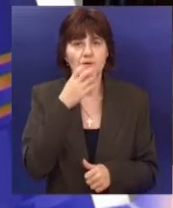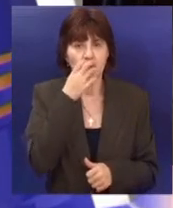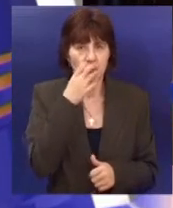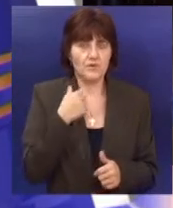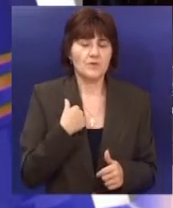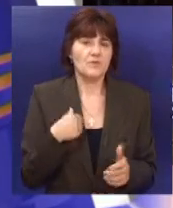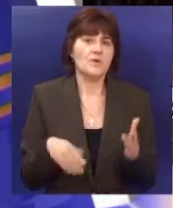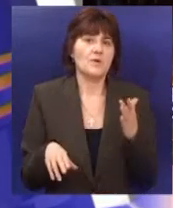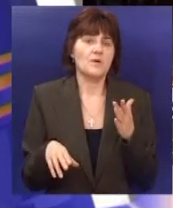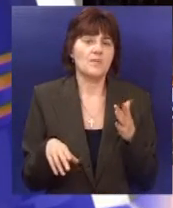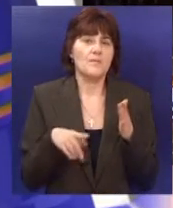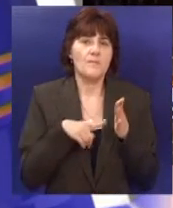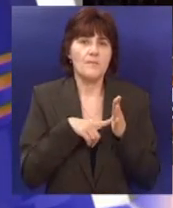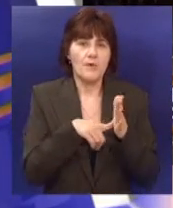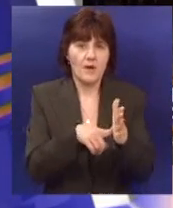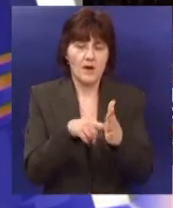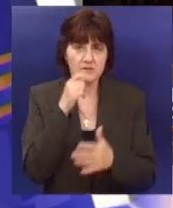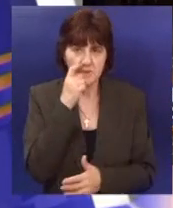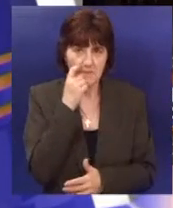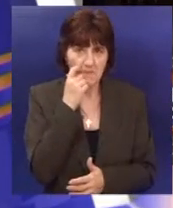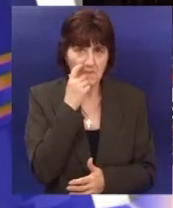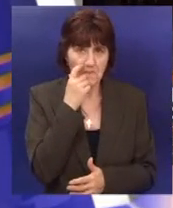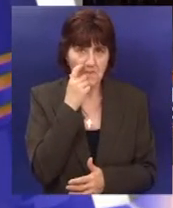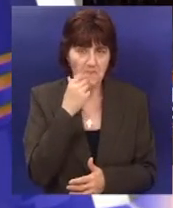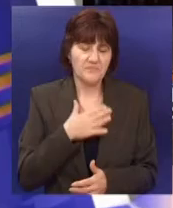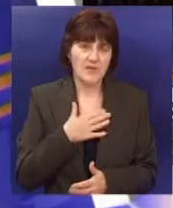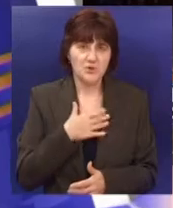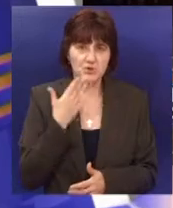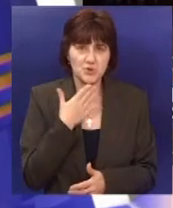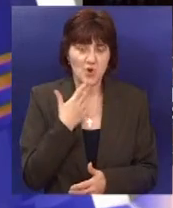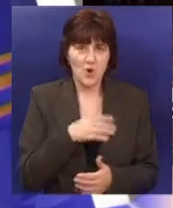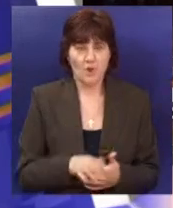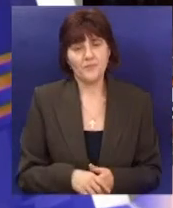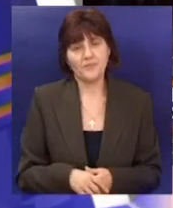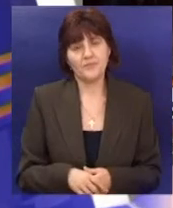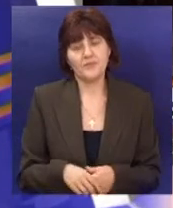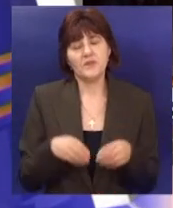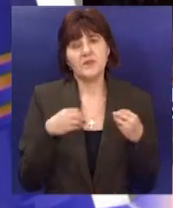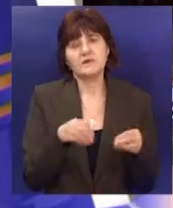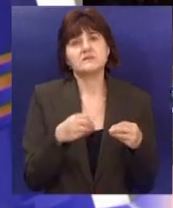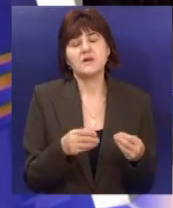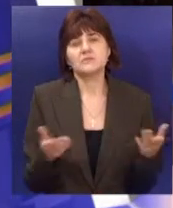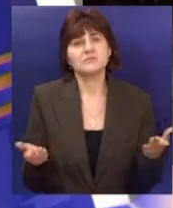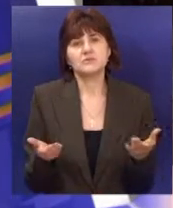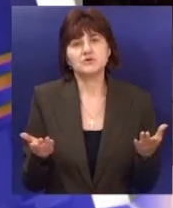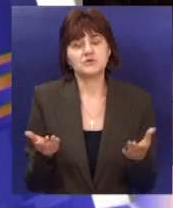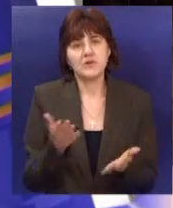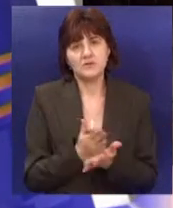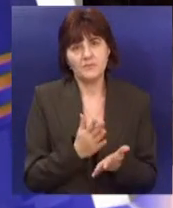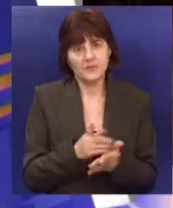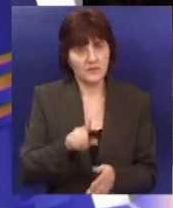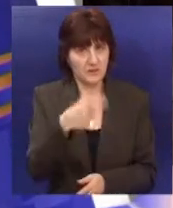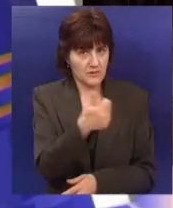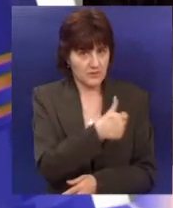završnim razredima osnovnih škola, znači osmacima, našu školu, da im saopštimo šta ćemo naredne